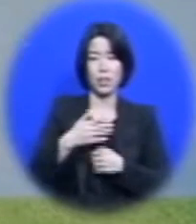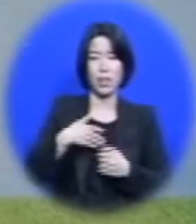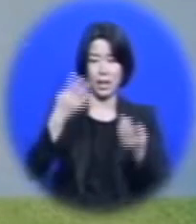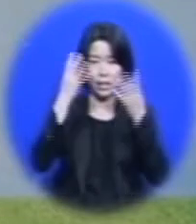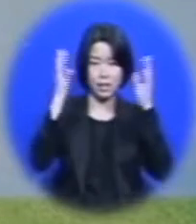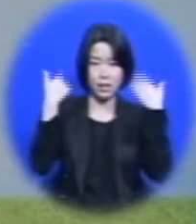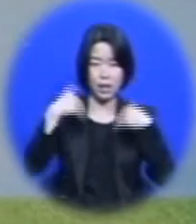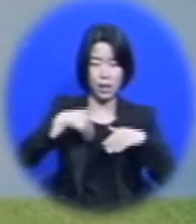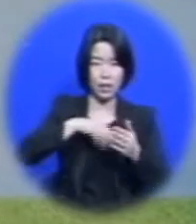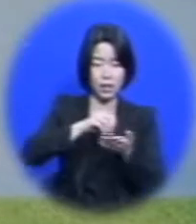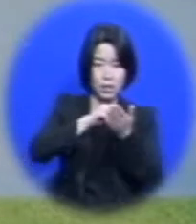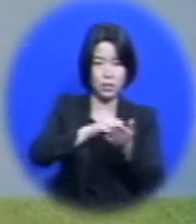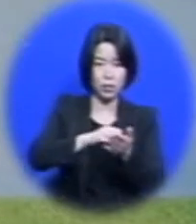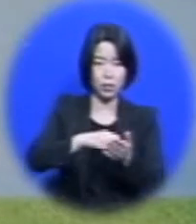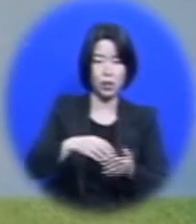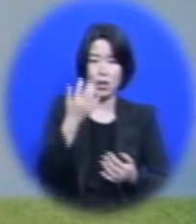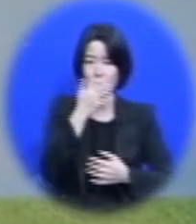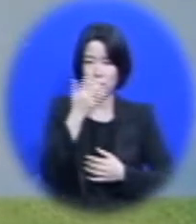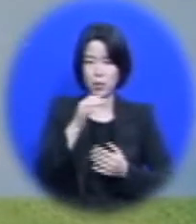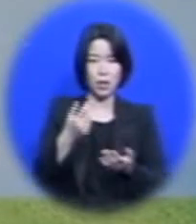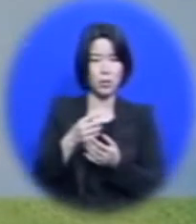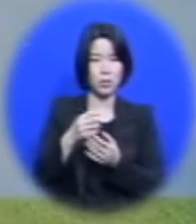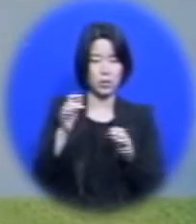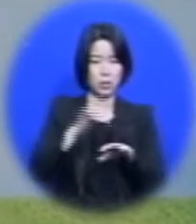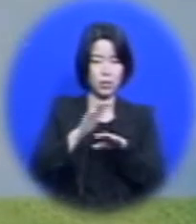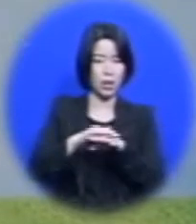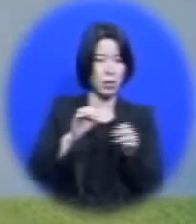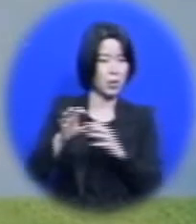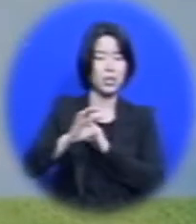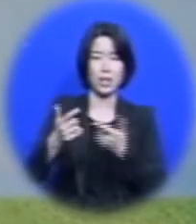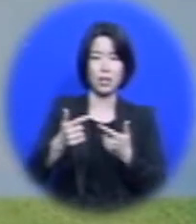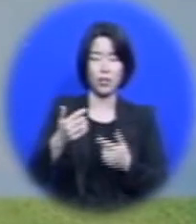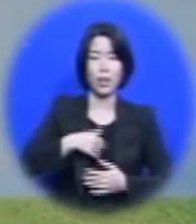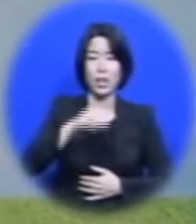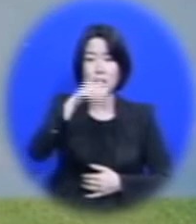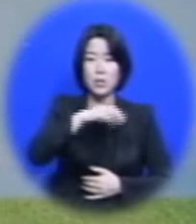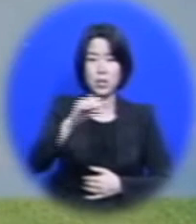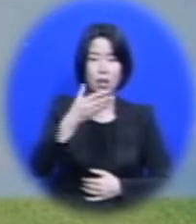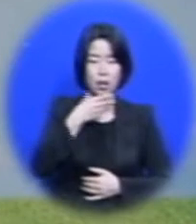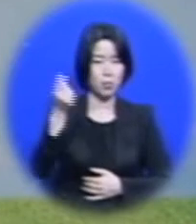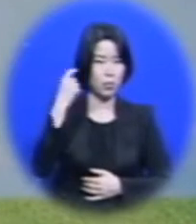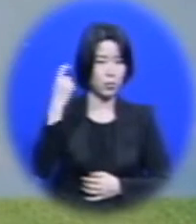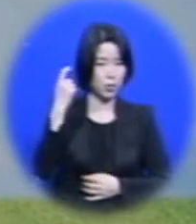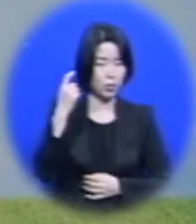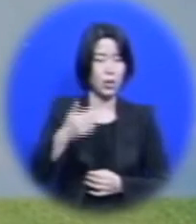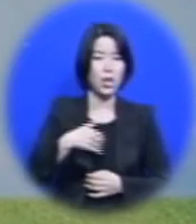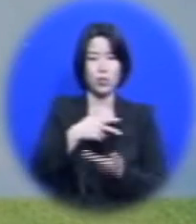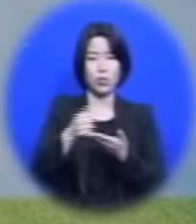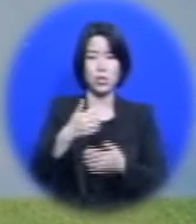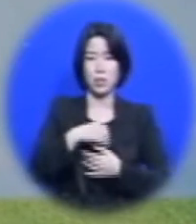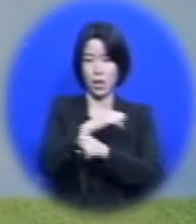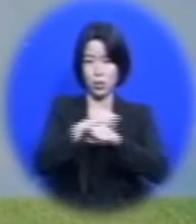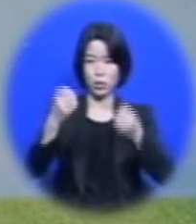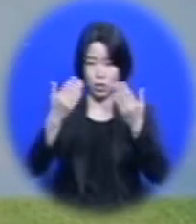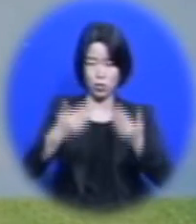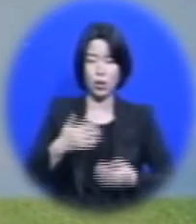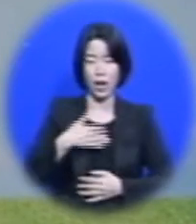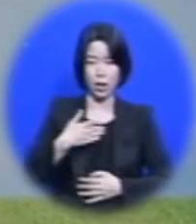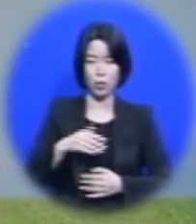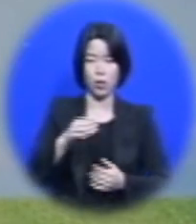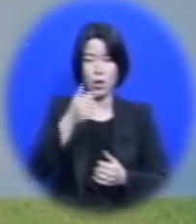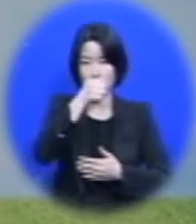여전히 음란물을 떠나지 못했다. 나는 십자가 복음을 들었고 주님이 나를 용서해 주심을 알았고 죄에서